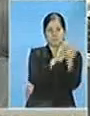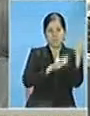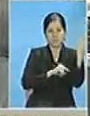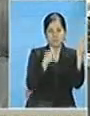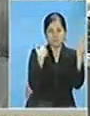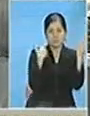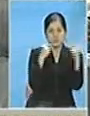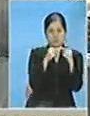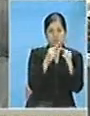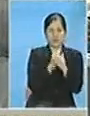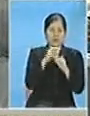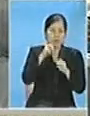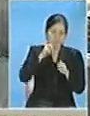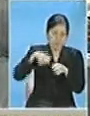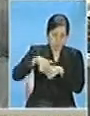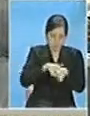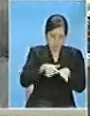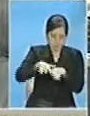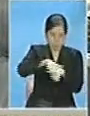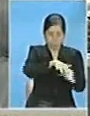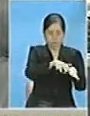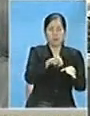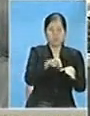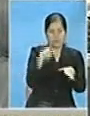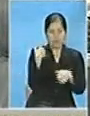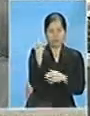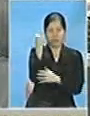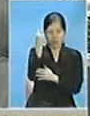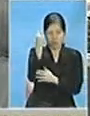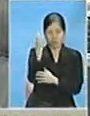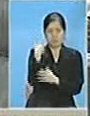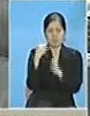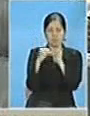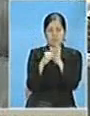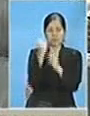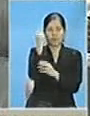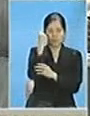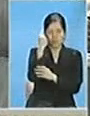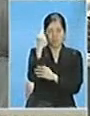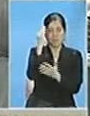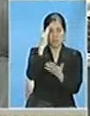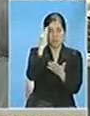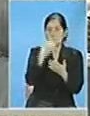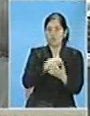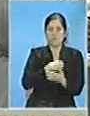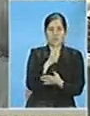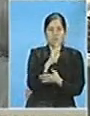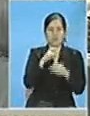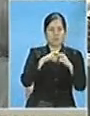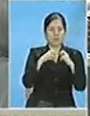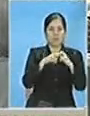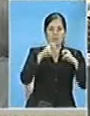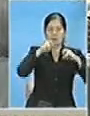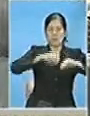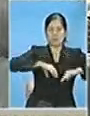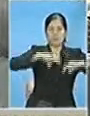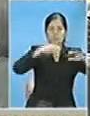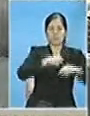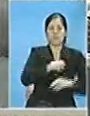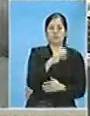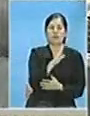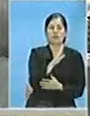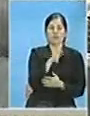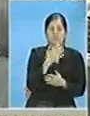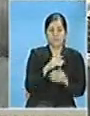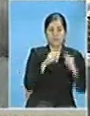ำนะทุกคนเข้าใจนะฮะกทม.บอกว่าตรงกันเพราะกทม.ก็ไม่อยากจะน้ำท่วมข้อต่อไปรัฐบาลบอกโอเ